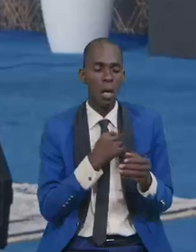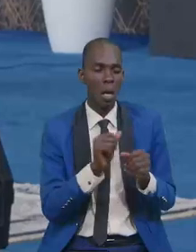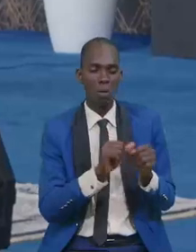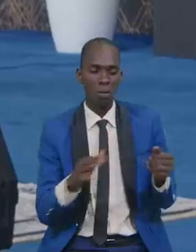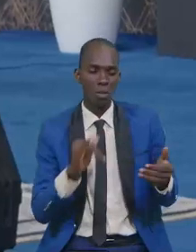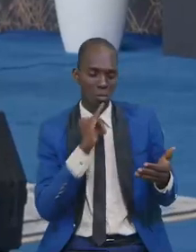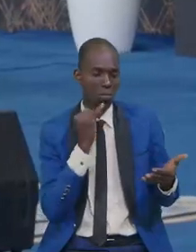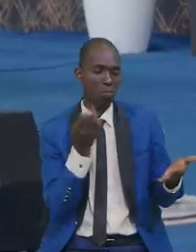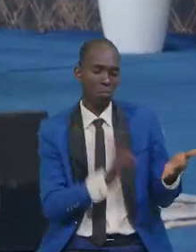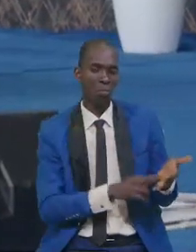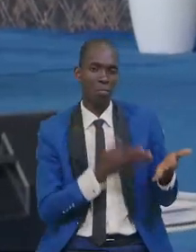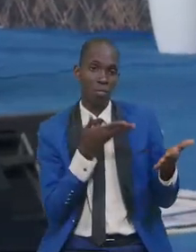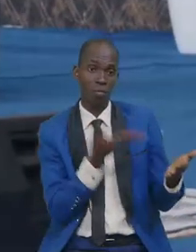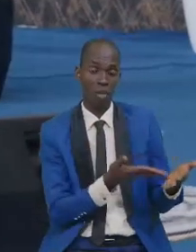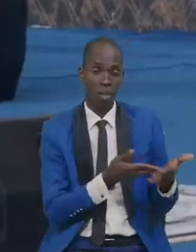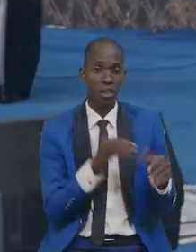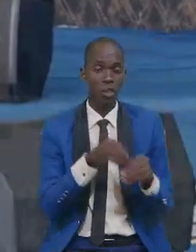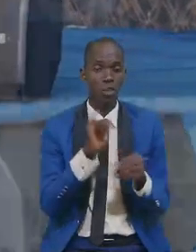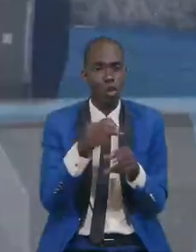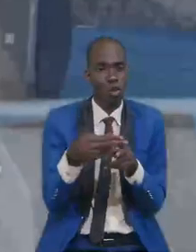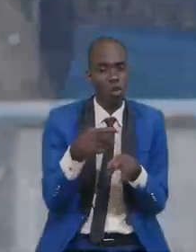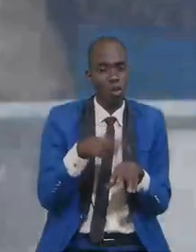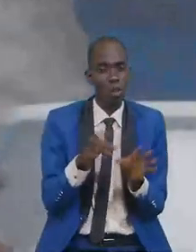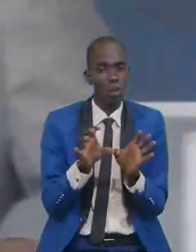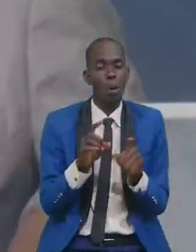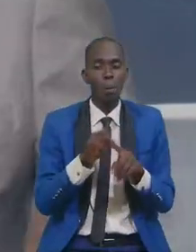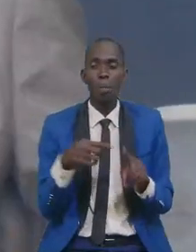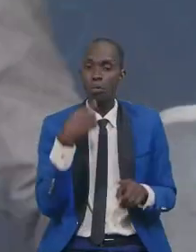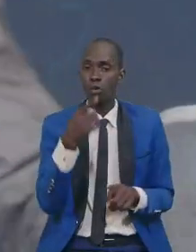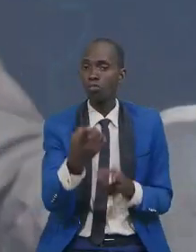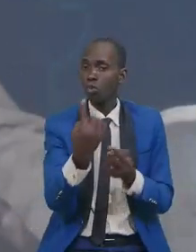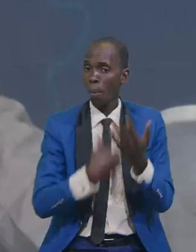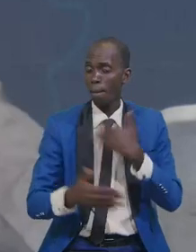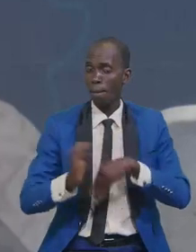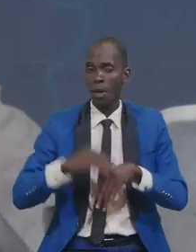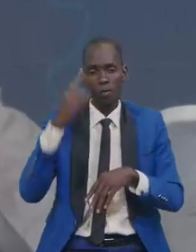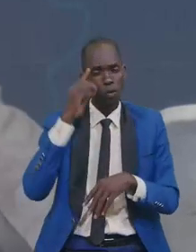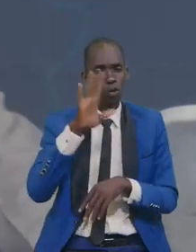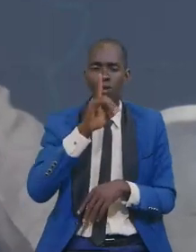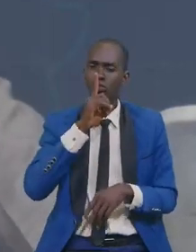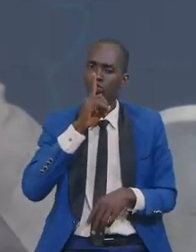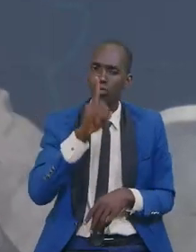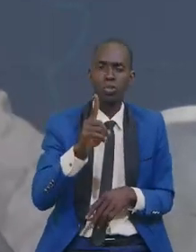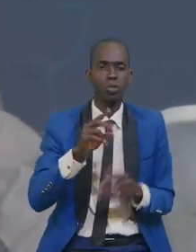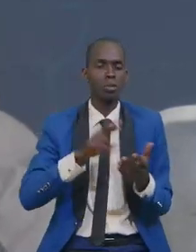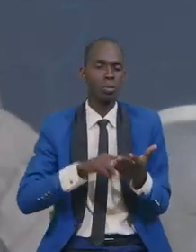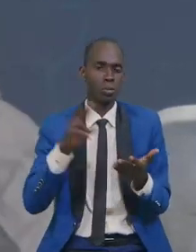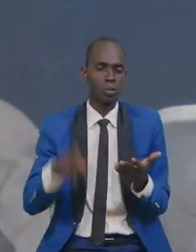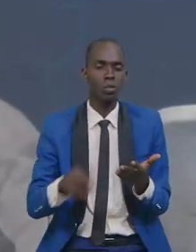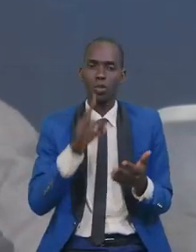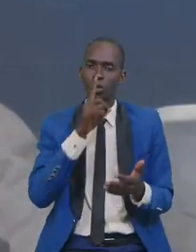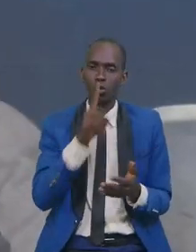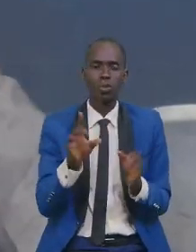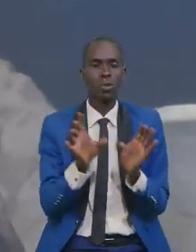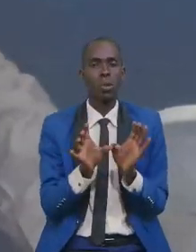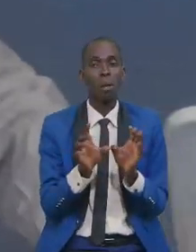Et qui quand même dit tout. On dit reviens après pour le diplôme même, pour le